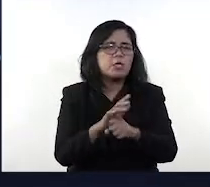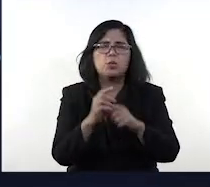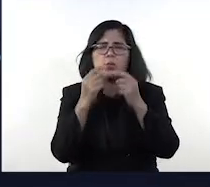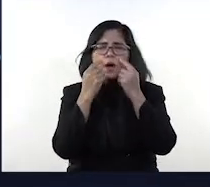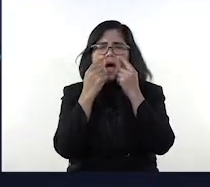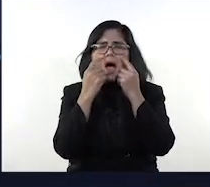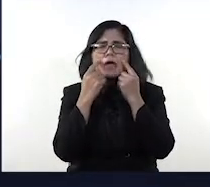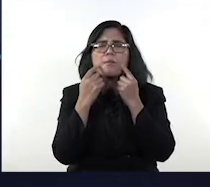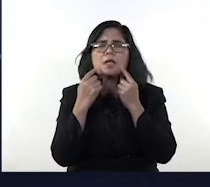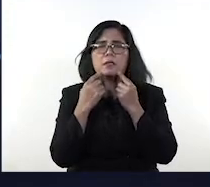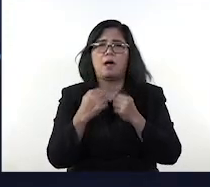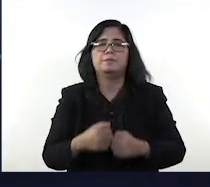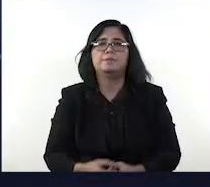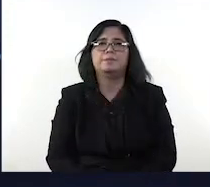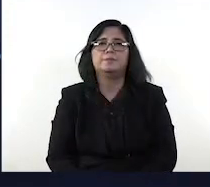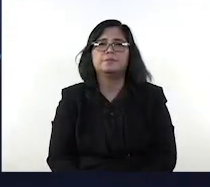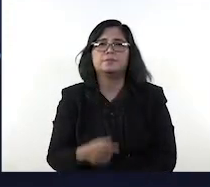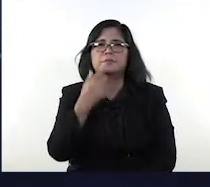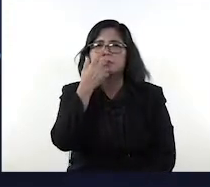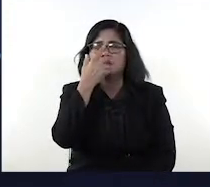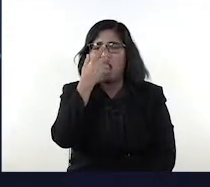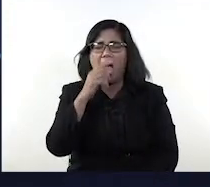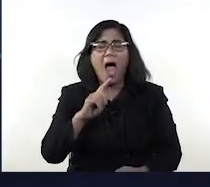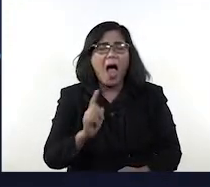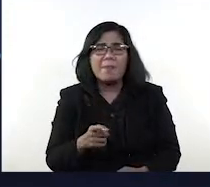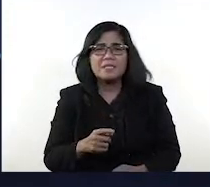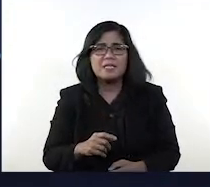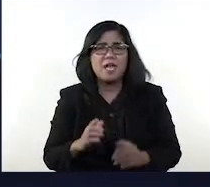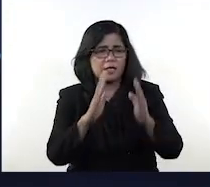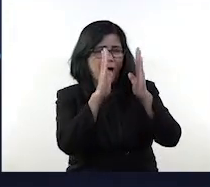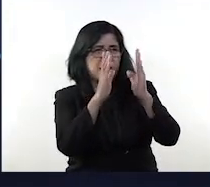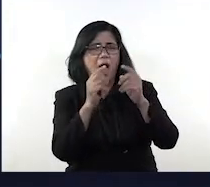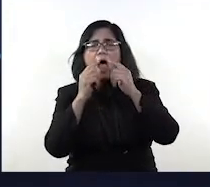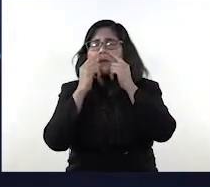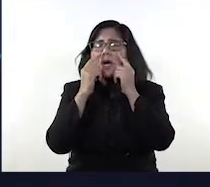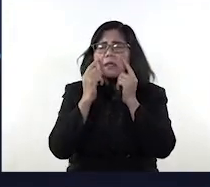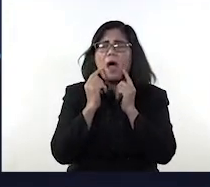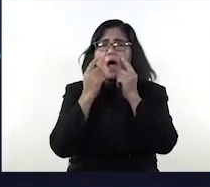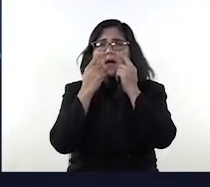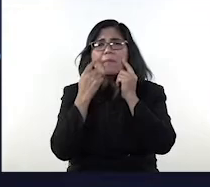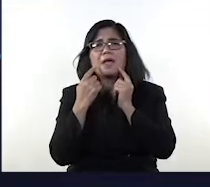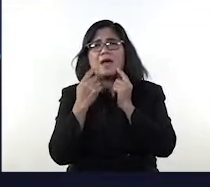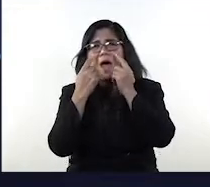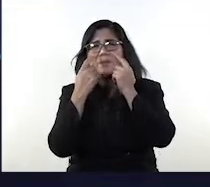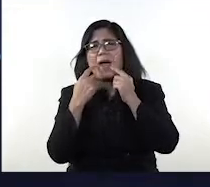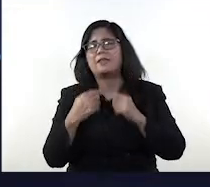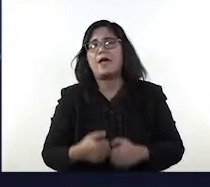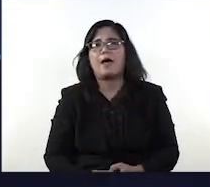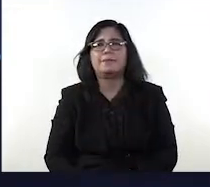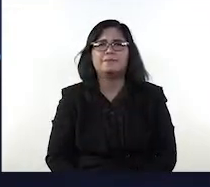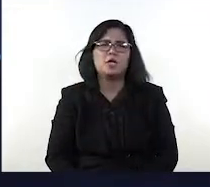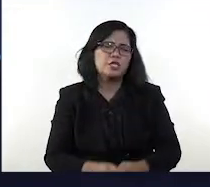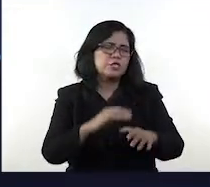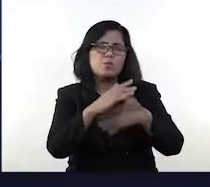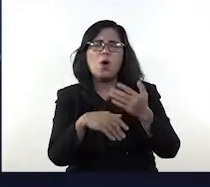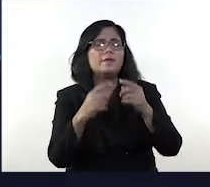betul-betul hari-hari air mata kayaknya apa saja yang menghadapi airmata apa saja yang sudah lewati airmata apa saja